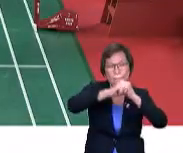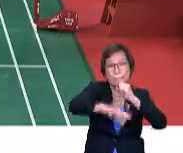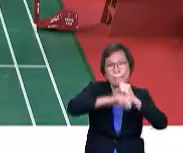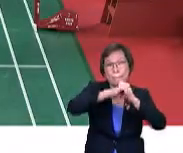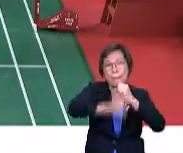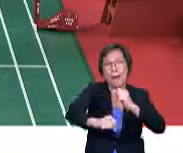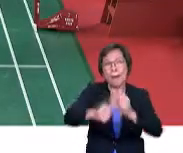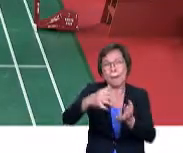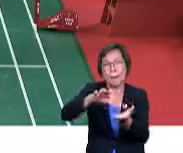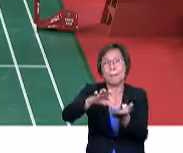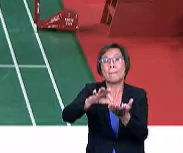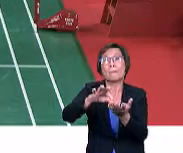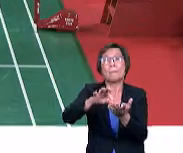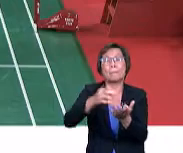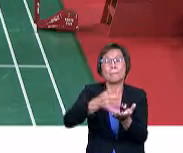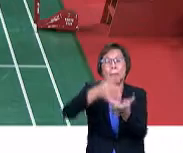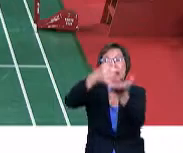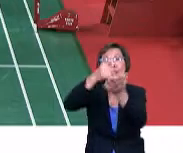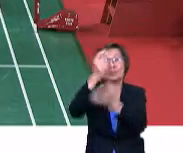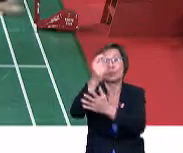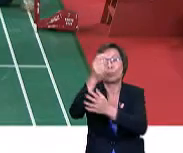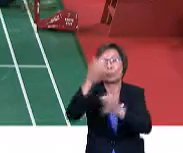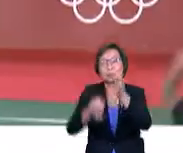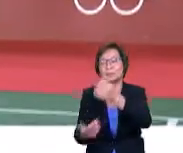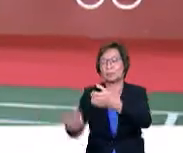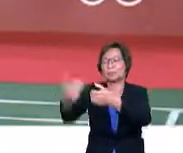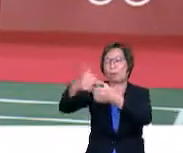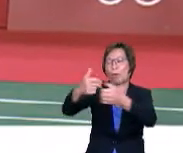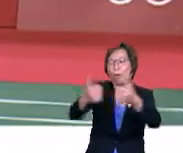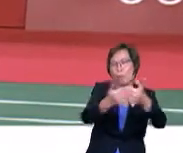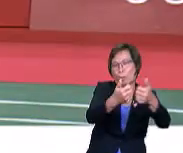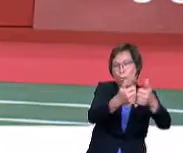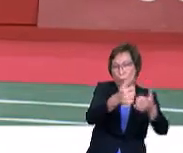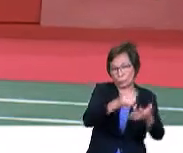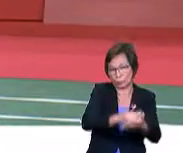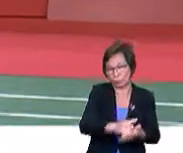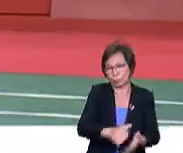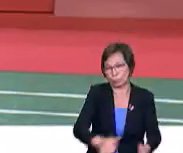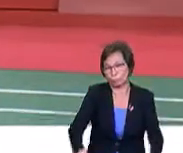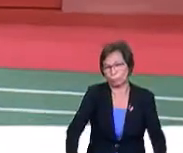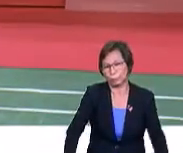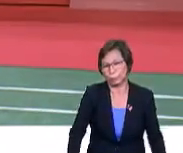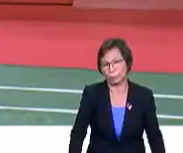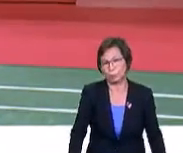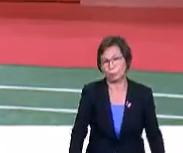Thomas andai terpilih menyertai kejohanan tersebut.